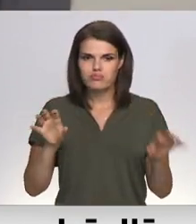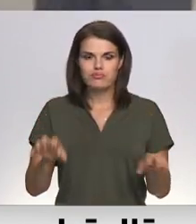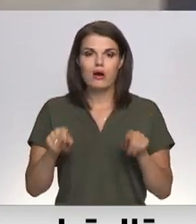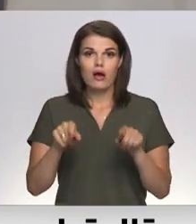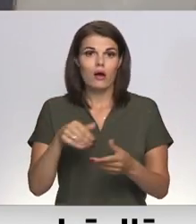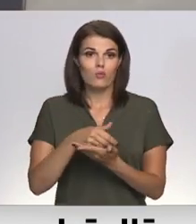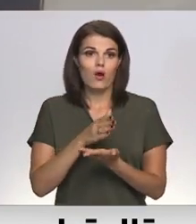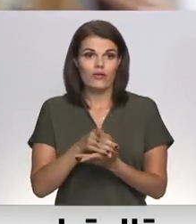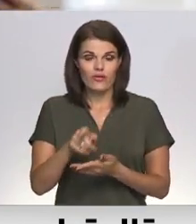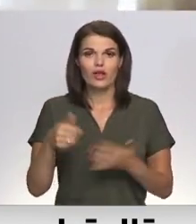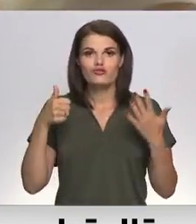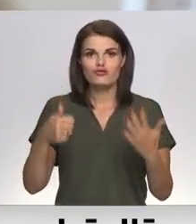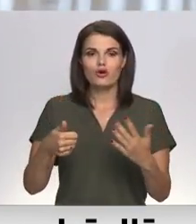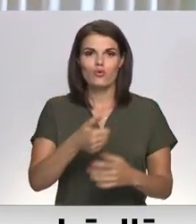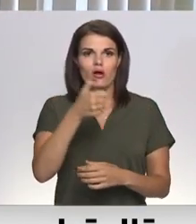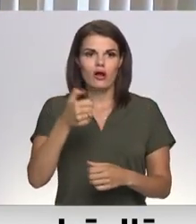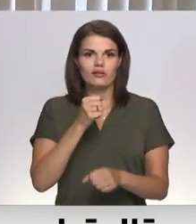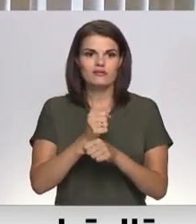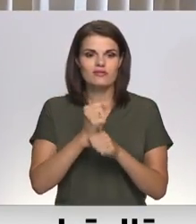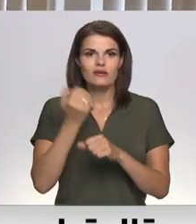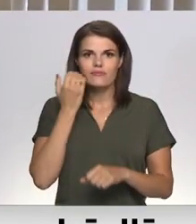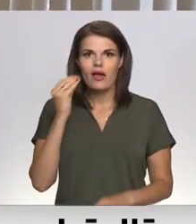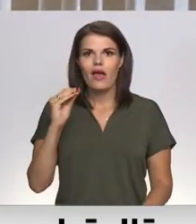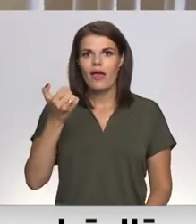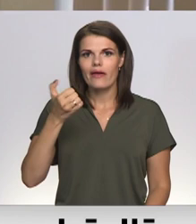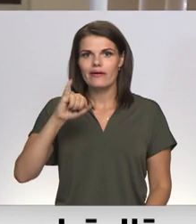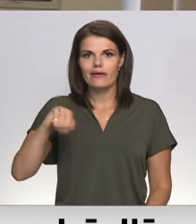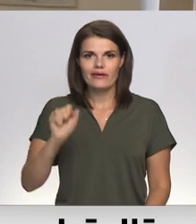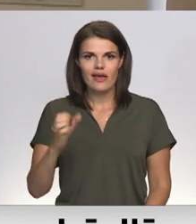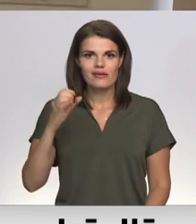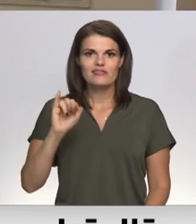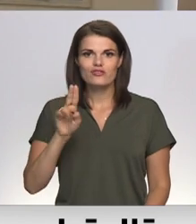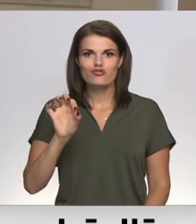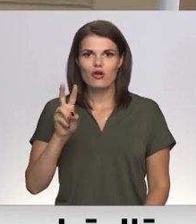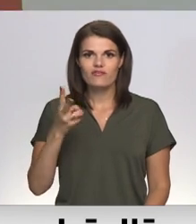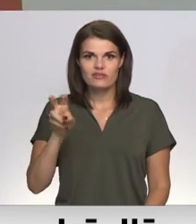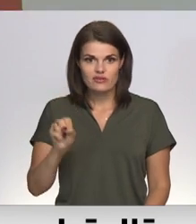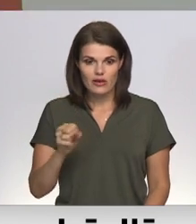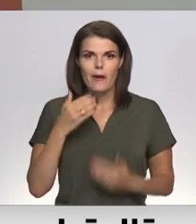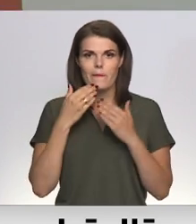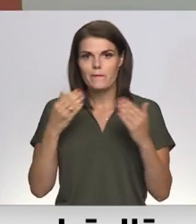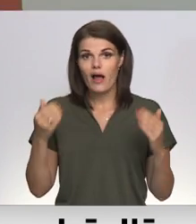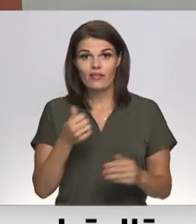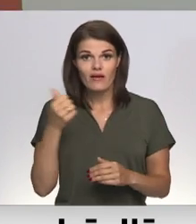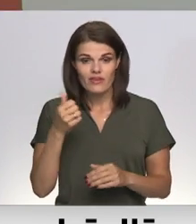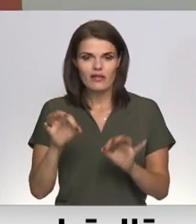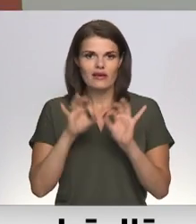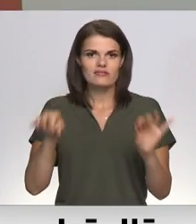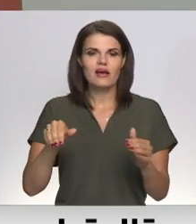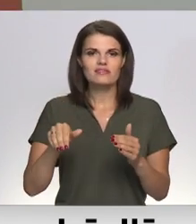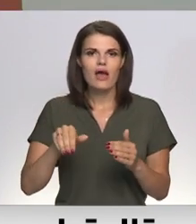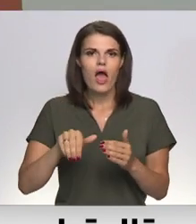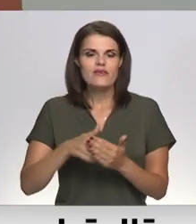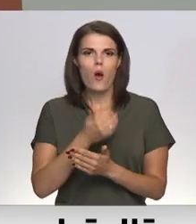nodaļā jau 6 gadus strādā Egija Cinovska, un pateicoties viņai ir uzsākts jauno aprūpētāju